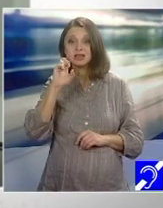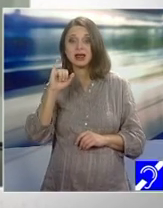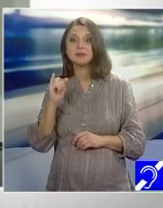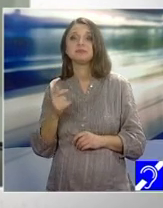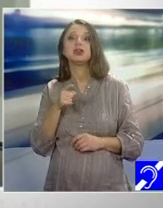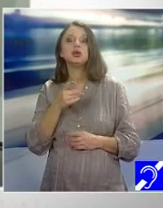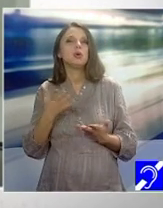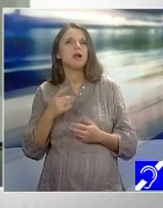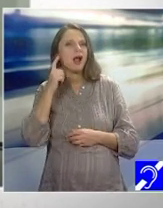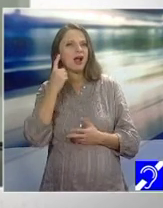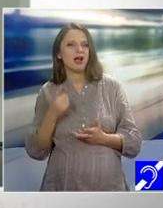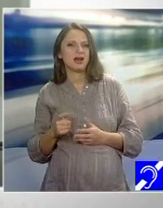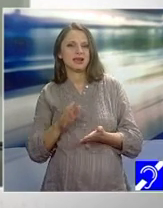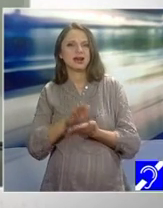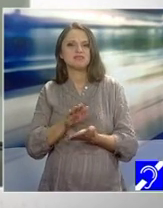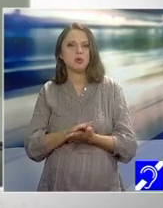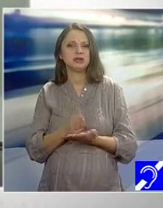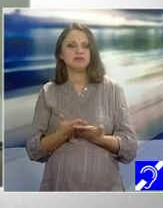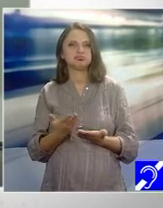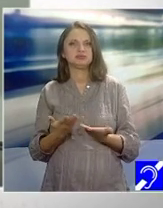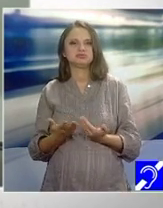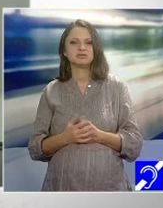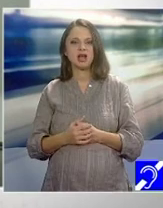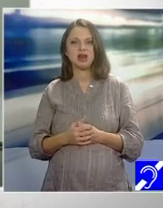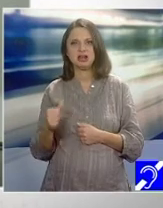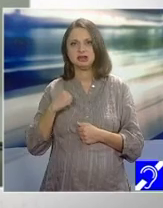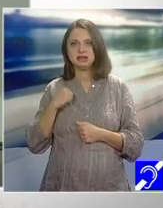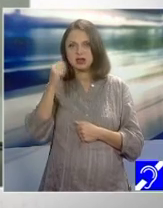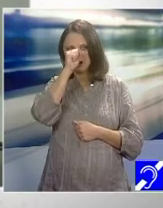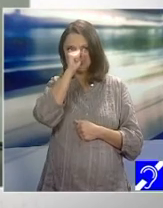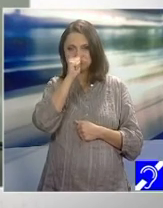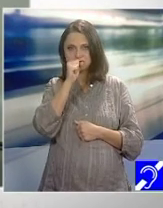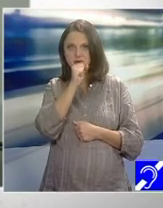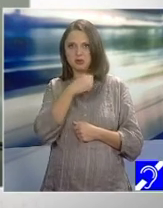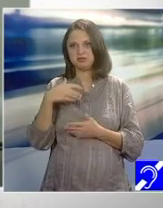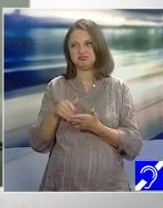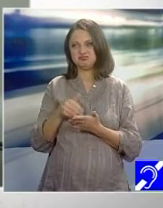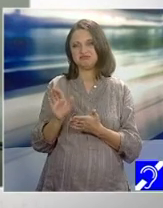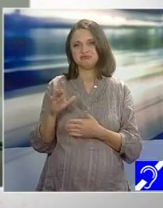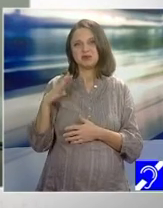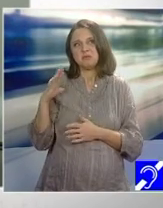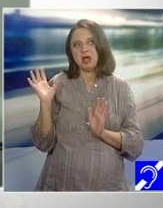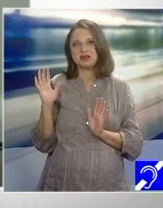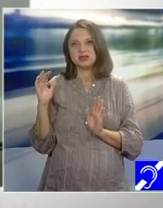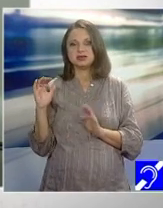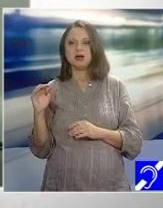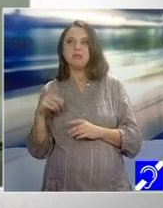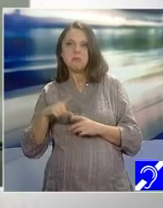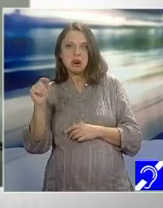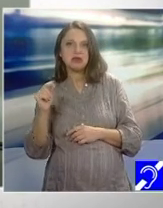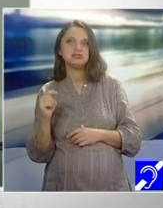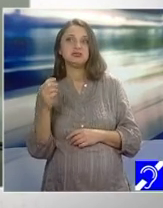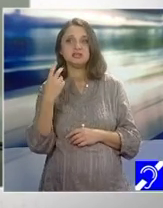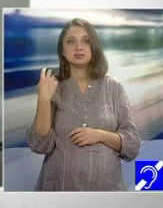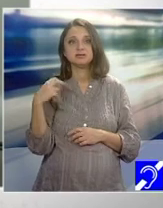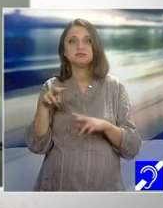cauza pentru care, iată, întâmpinăm acest refuz, această, să spunem, probabil la prima vedere, pentru că stau și mă